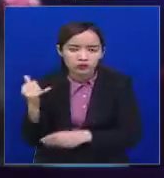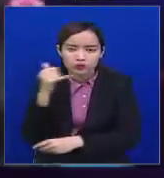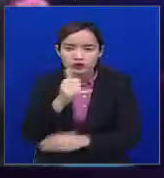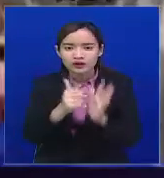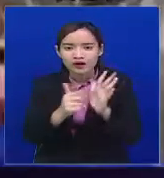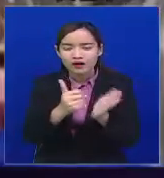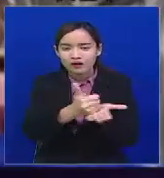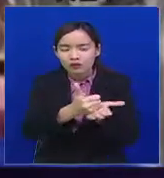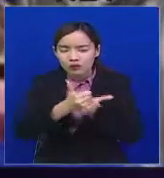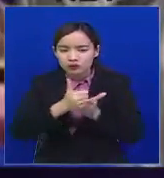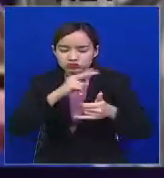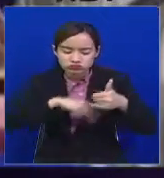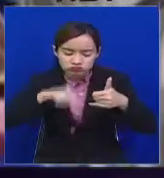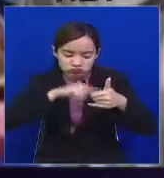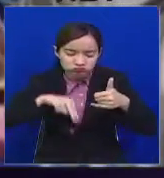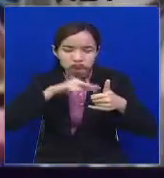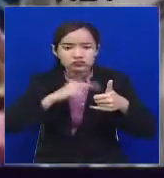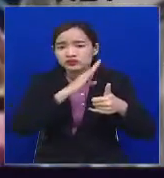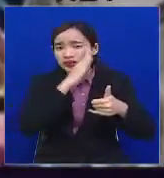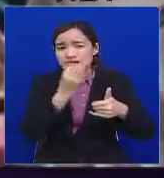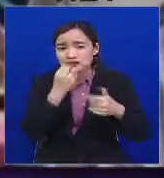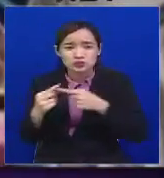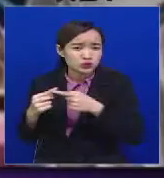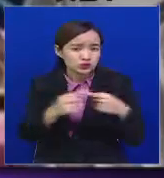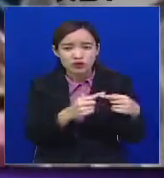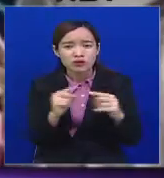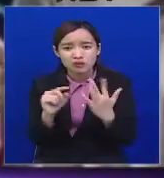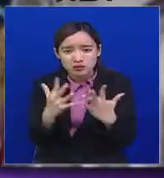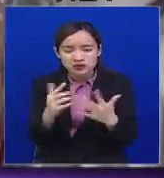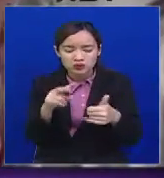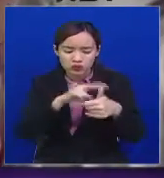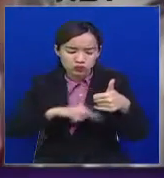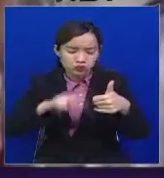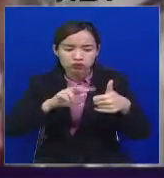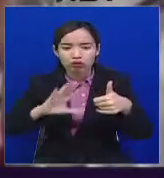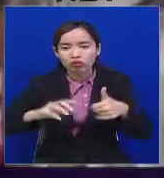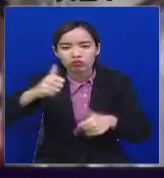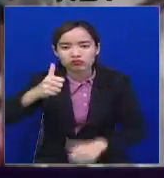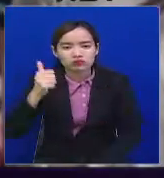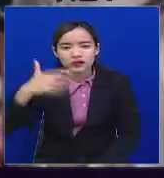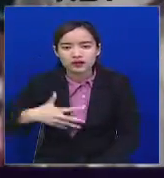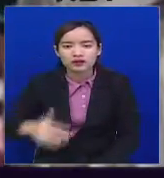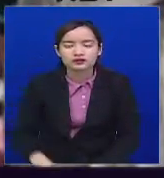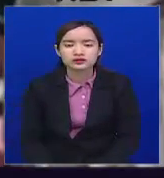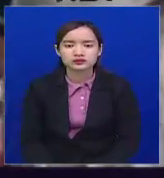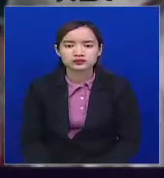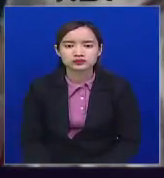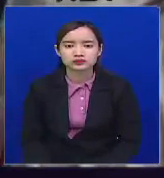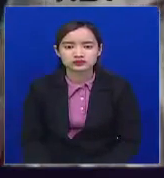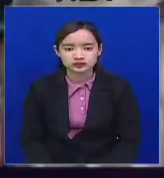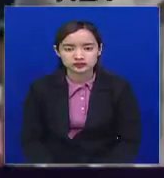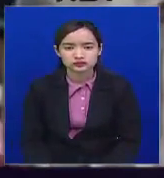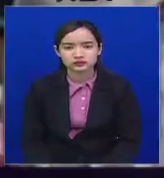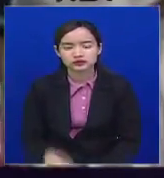าอาการเสพติดฝิ่นหากไม่กินต่อเนื่องจะทำให้การรักษาไม่ได้ผล พื้นที่สูงเนี่ยนะคะเราพบว่